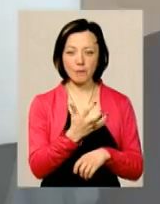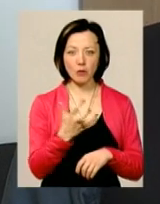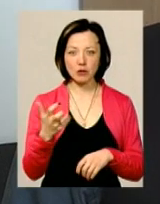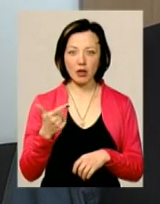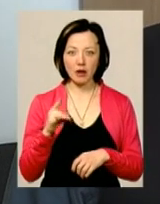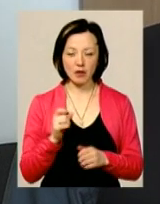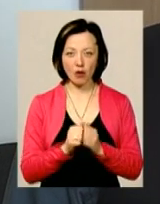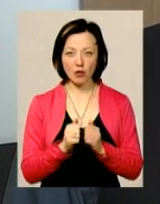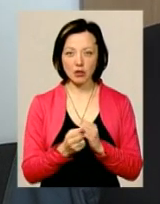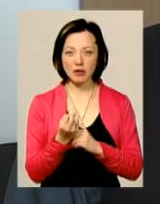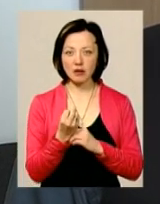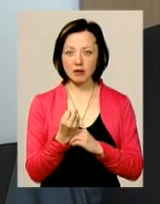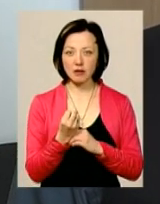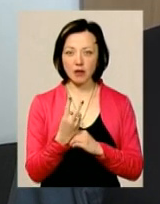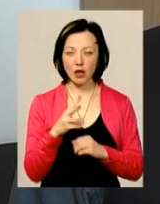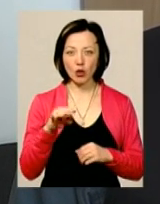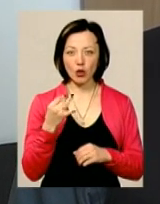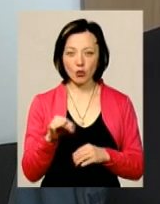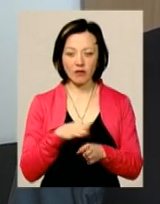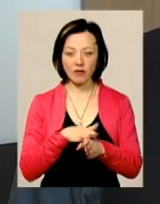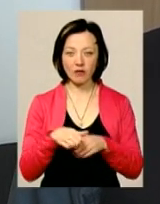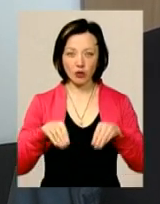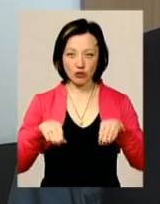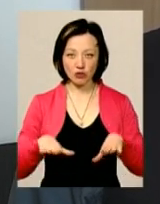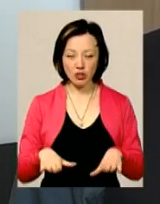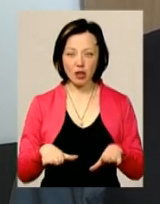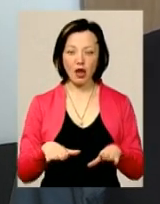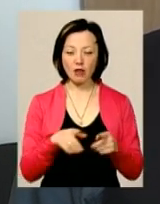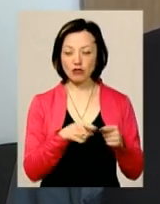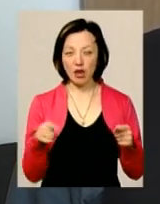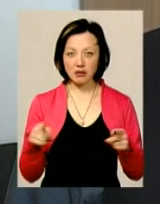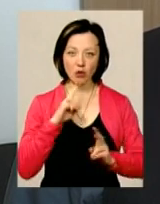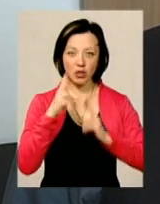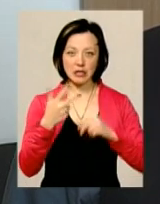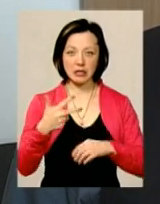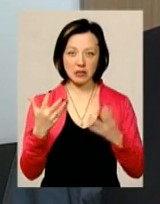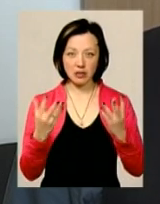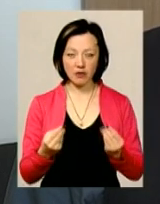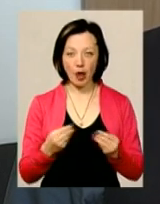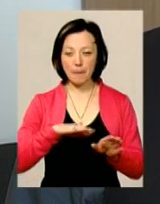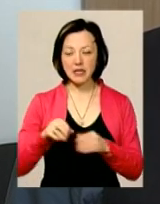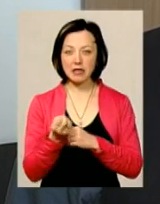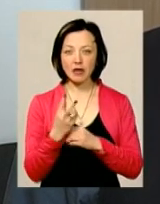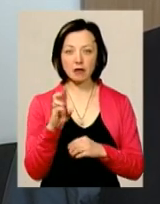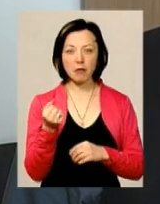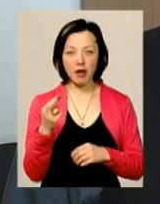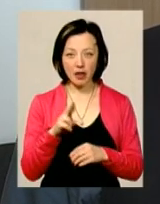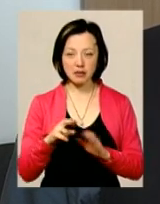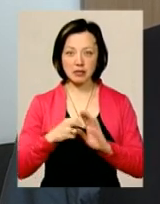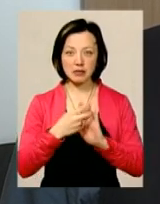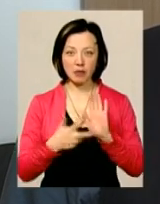кожного. 12 лютого був виповнений повний текст рішення. Час на оскарження надається 30 днів. Тобто після 12